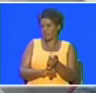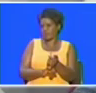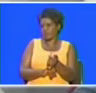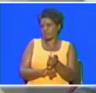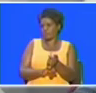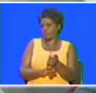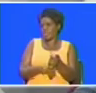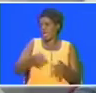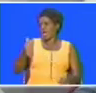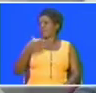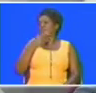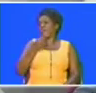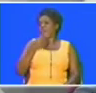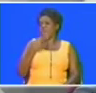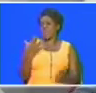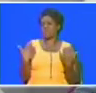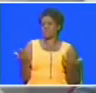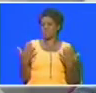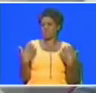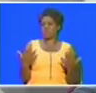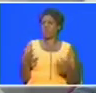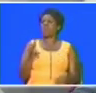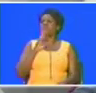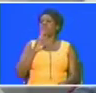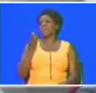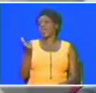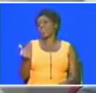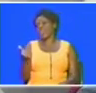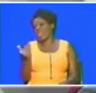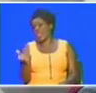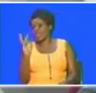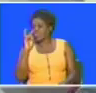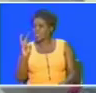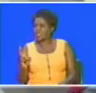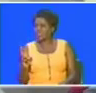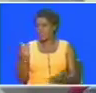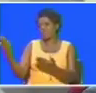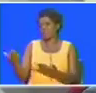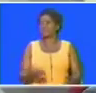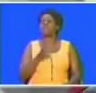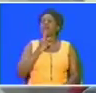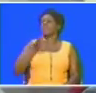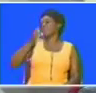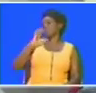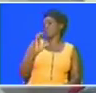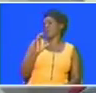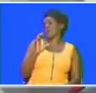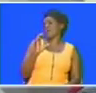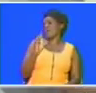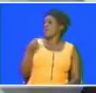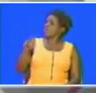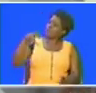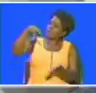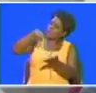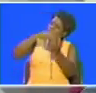yote. Kuna wanaume wengine pia ni wavivu. Unataka maji unaona dispenser iko pale maji kwenye fridge na unasema, "Ebu niletee maji ya kunywa jamani." Maji unaweza